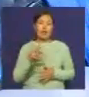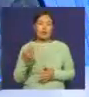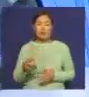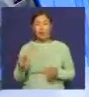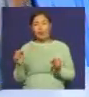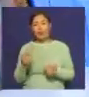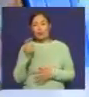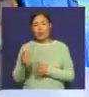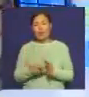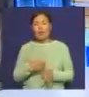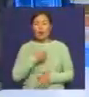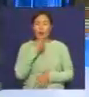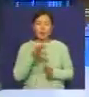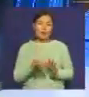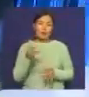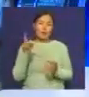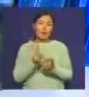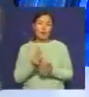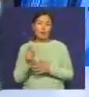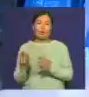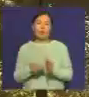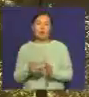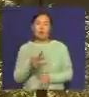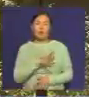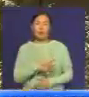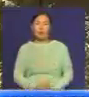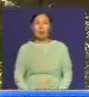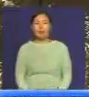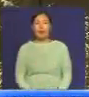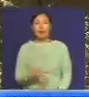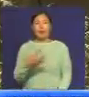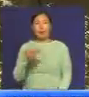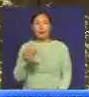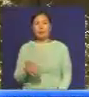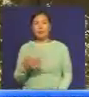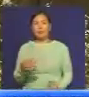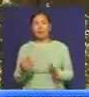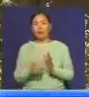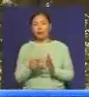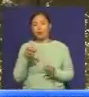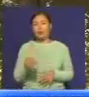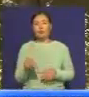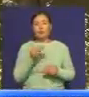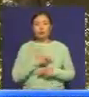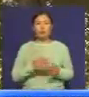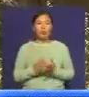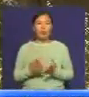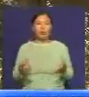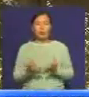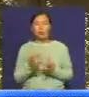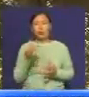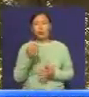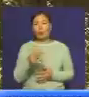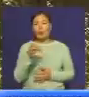работает, узнавал наш корреспондент и разбирался в данном вопросе. 40-летний Канат Кунибаев 6 лет проработал в компании Oil